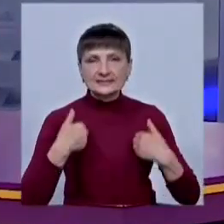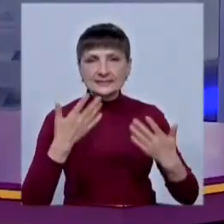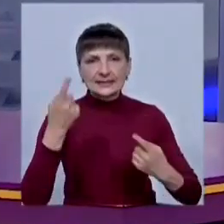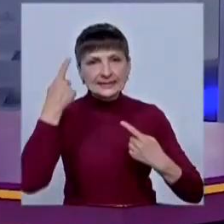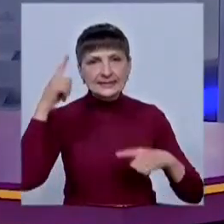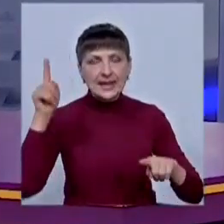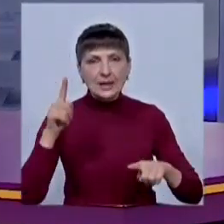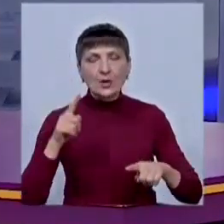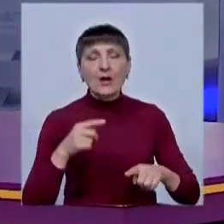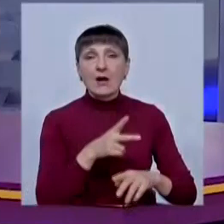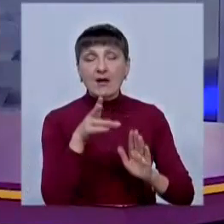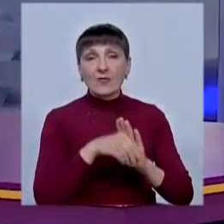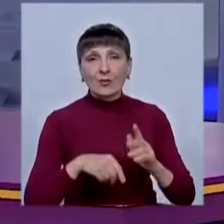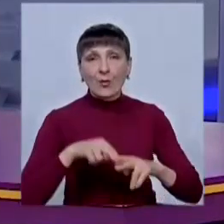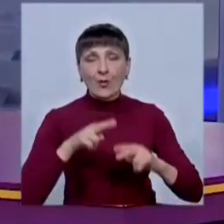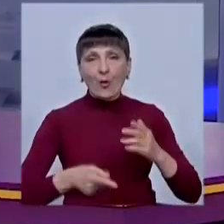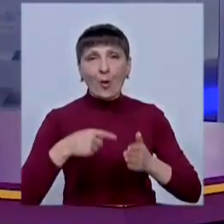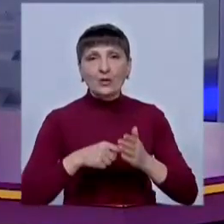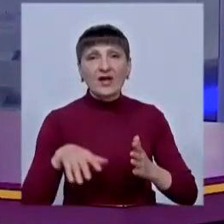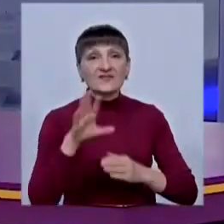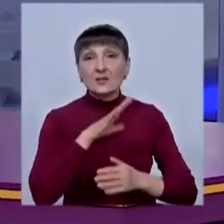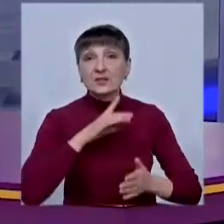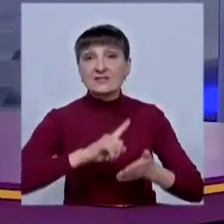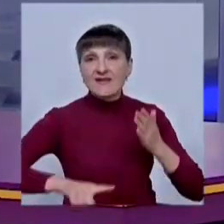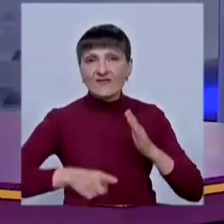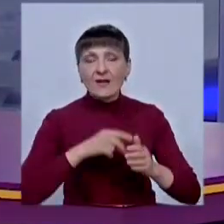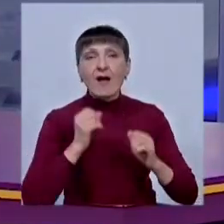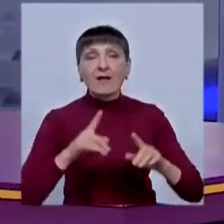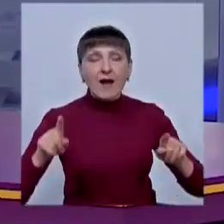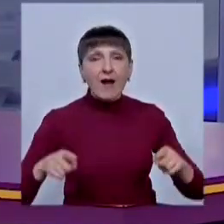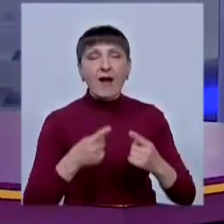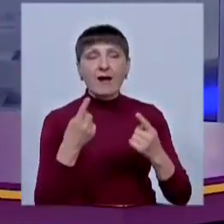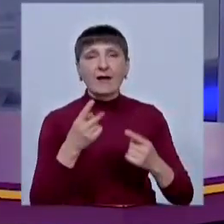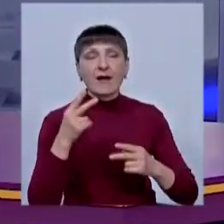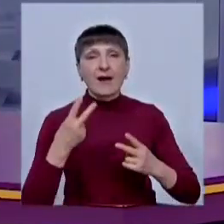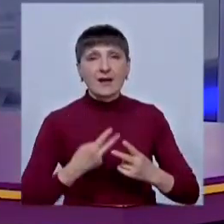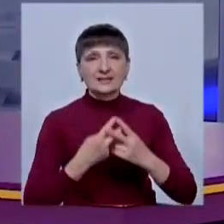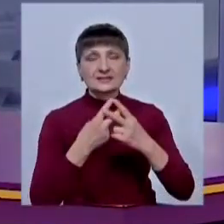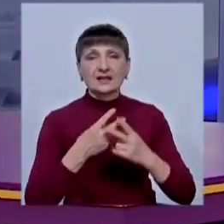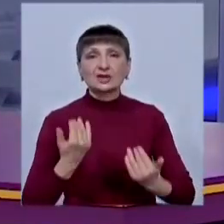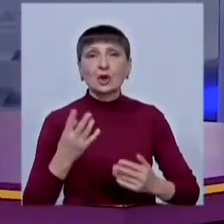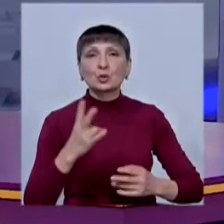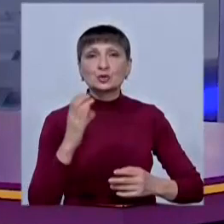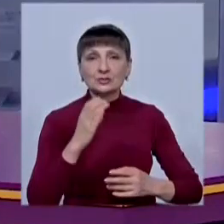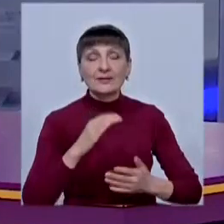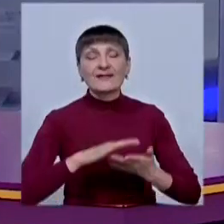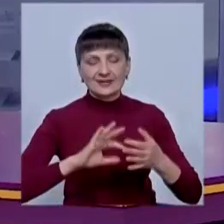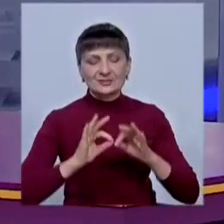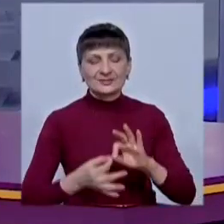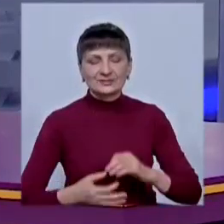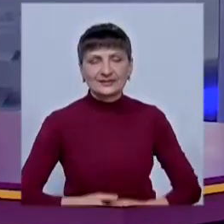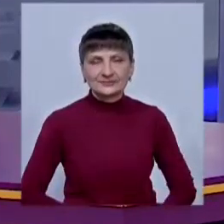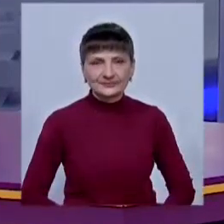идею, воплощение которой тогда мало кто верил. О том, как поднимался главный город независимой республики, расскажет Мира